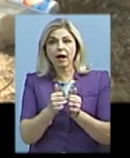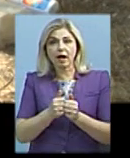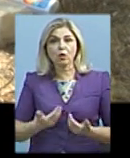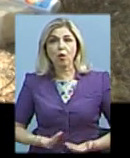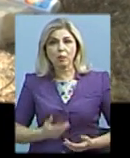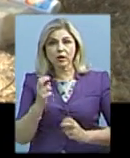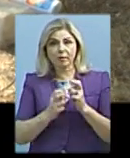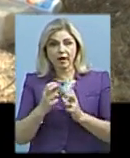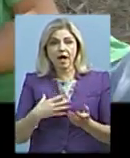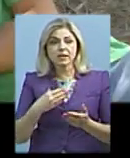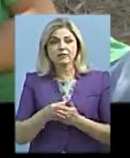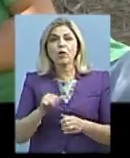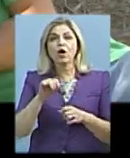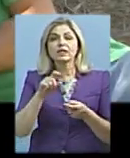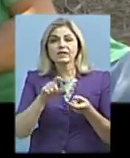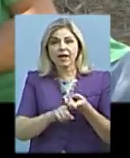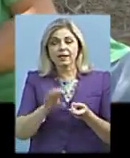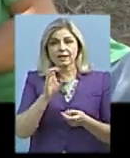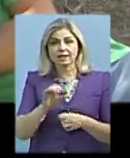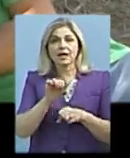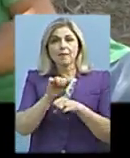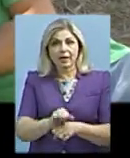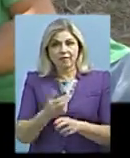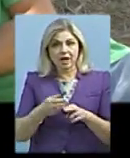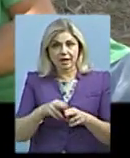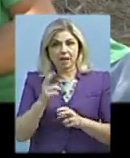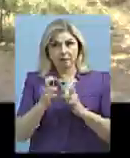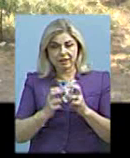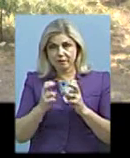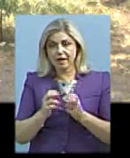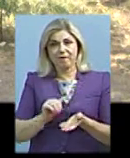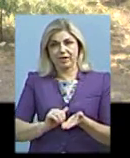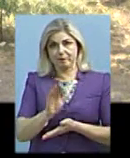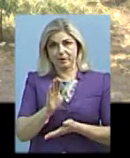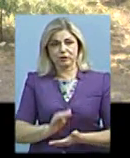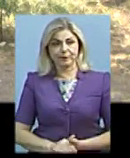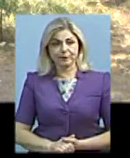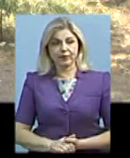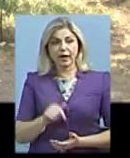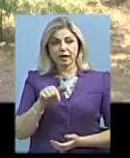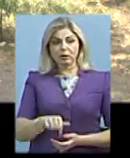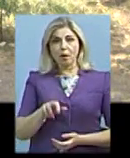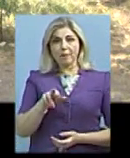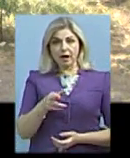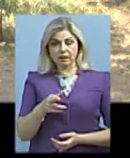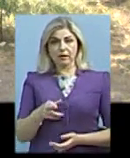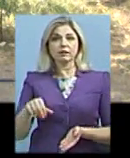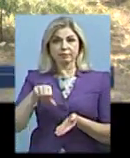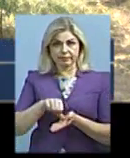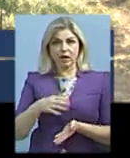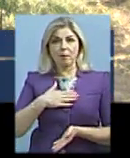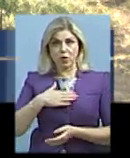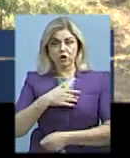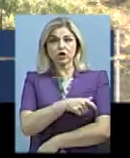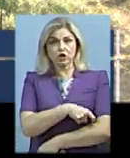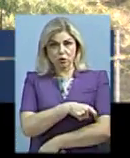свою причетність до припинення діяльності Центру захисту тварин заперечують. Буквально в ту п'ятницю. На моєму дежурстві, при